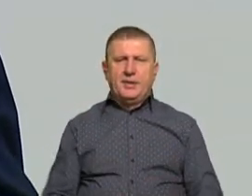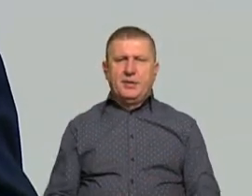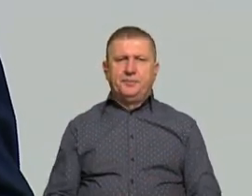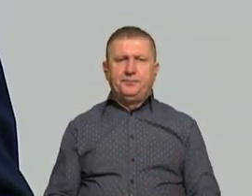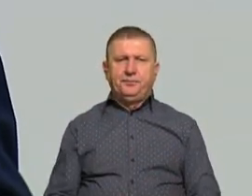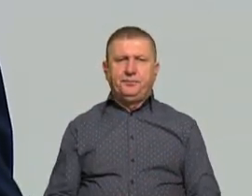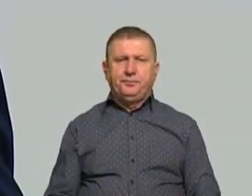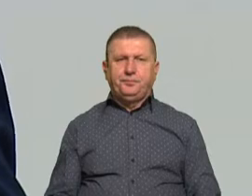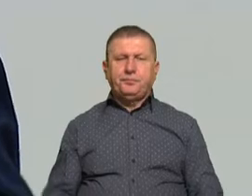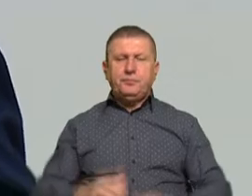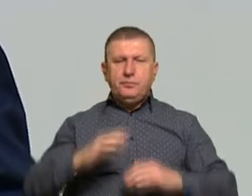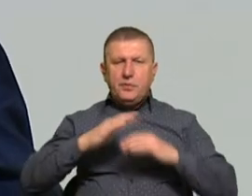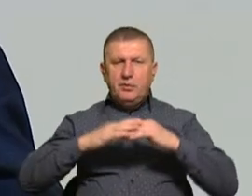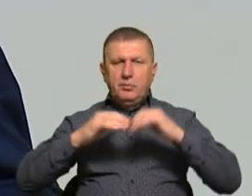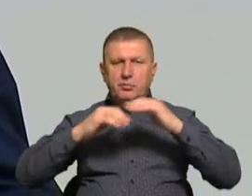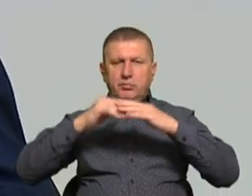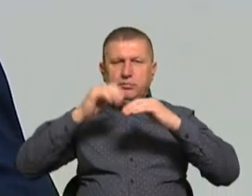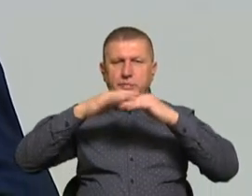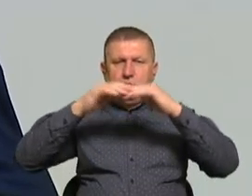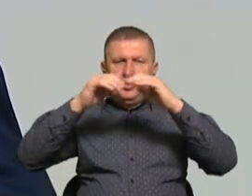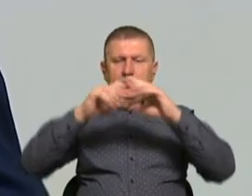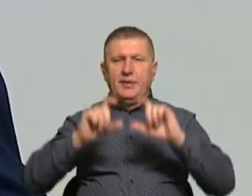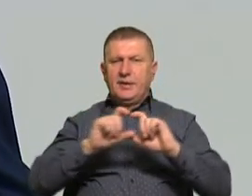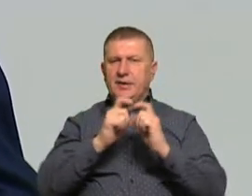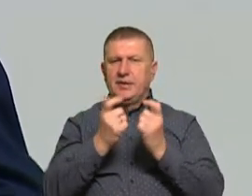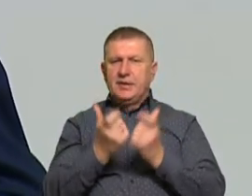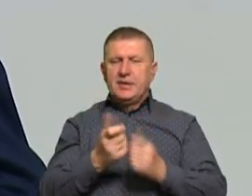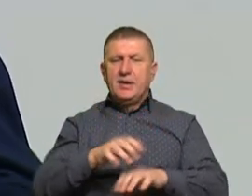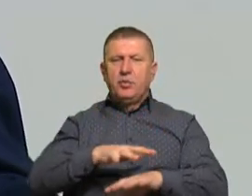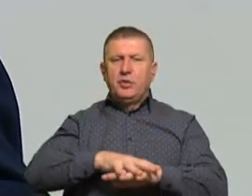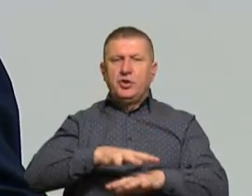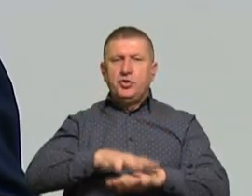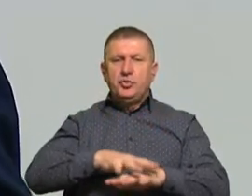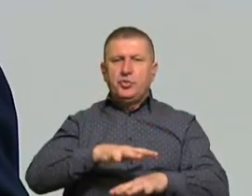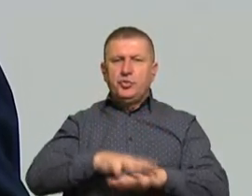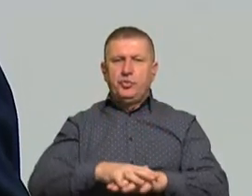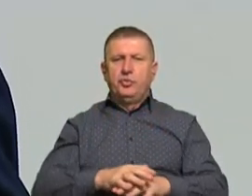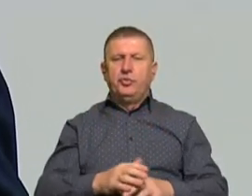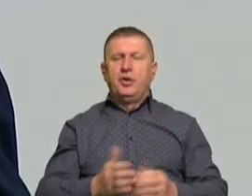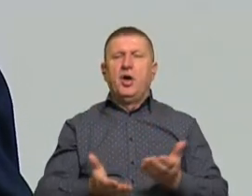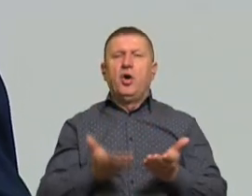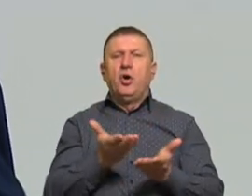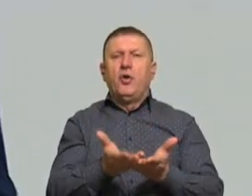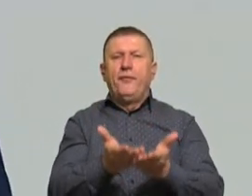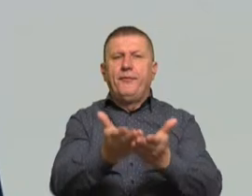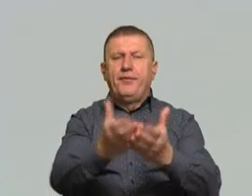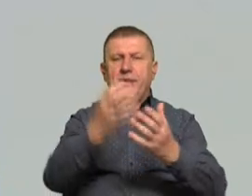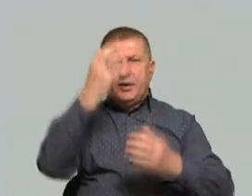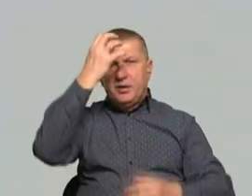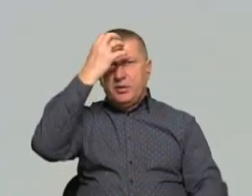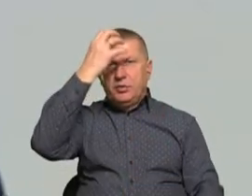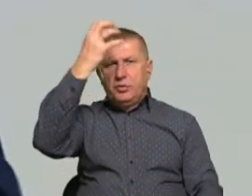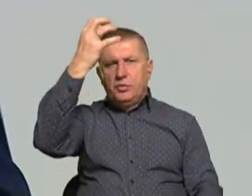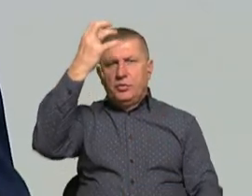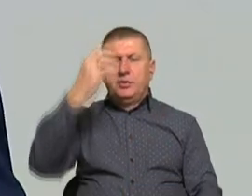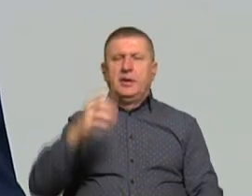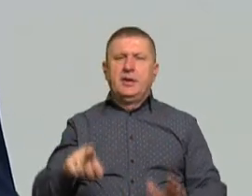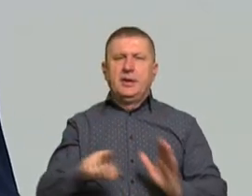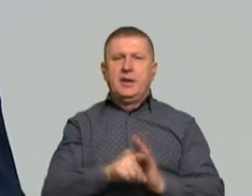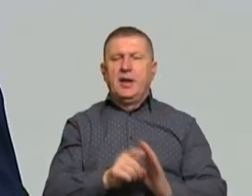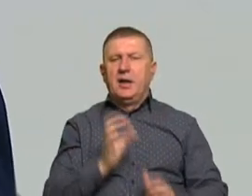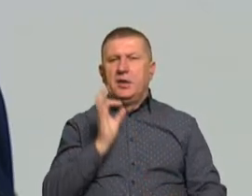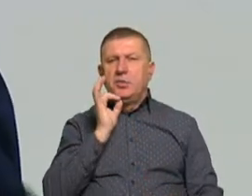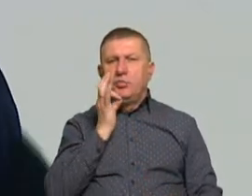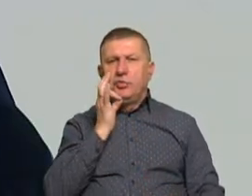przez budowanie całej struktury, o której tu mówiono, ale też oferty kulturalnej. Też w to wpisuje się